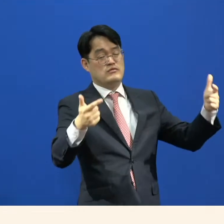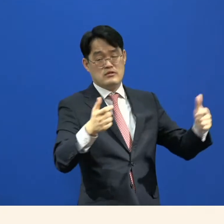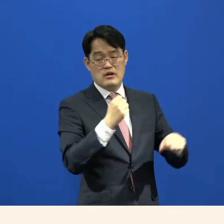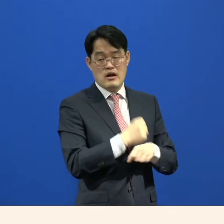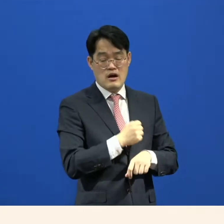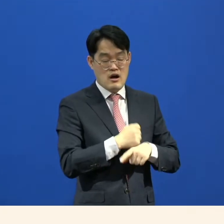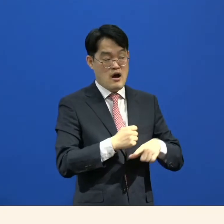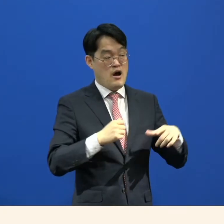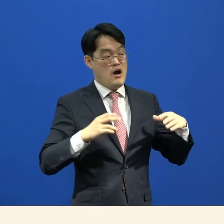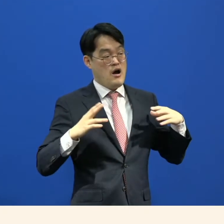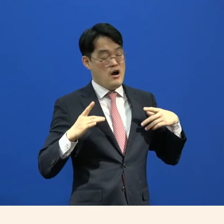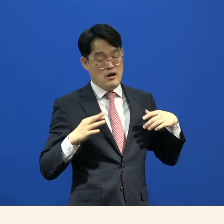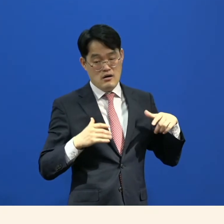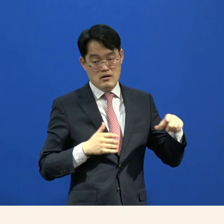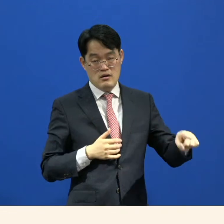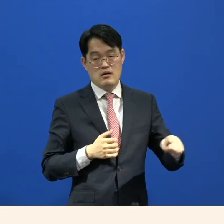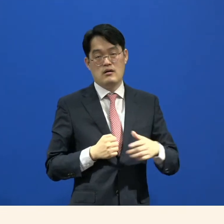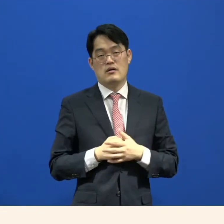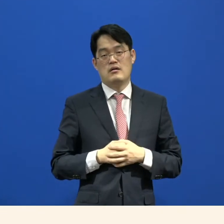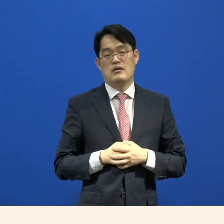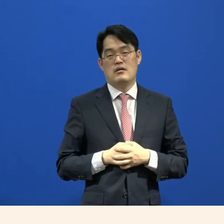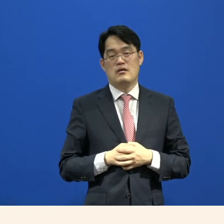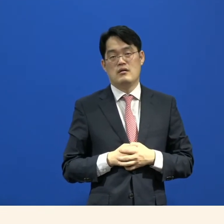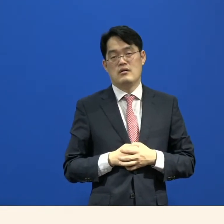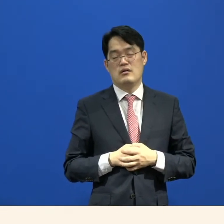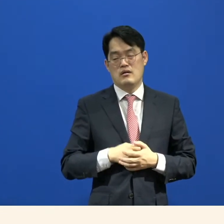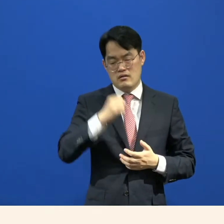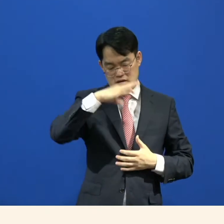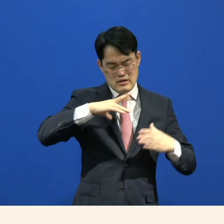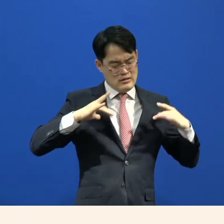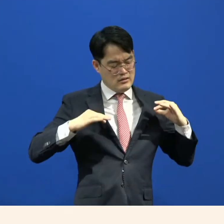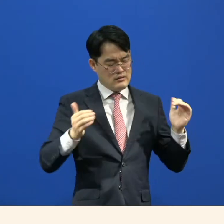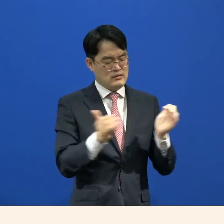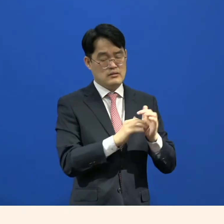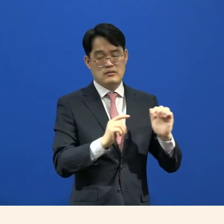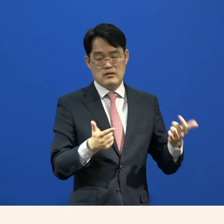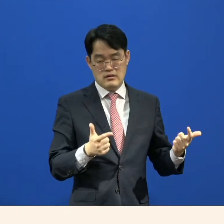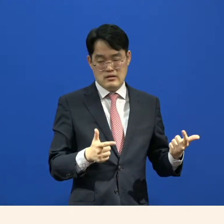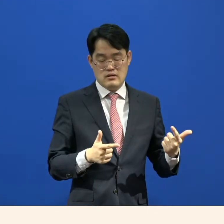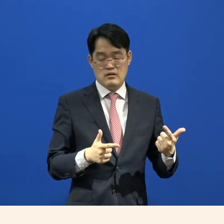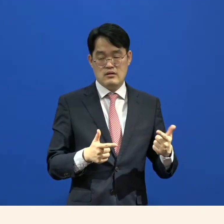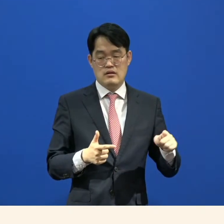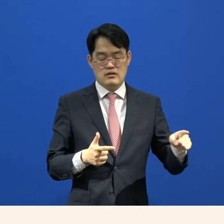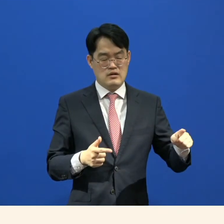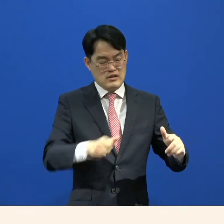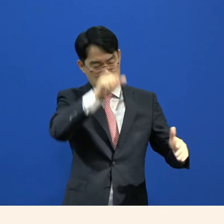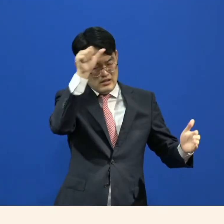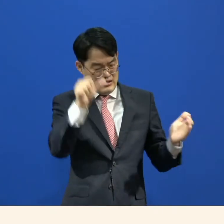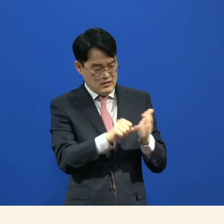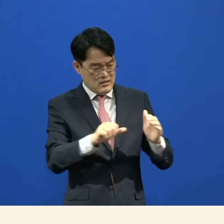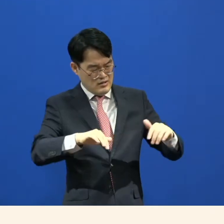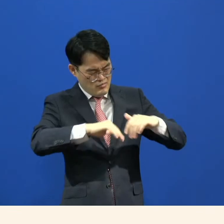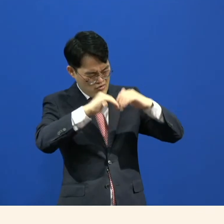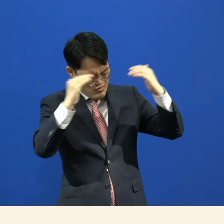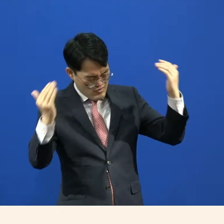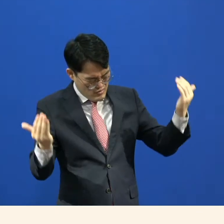어마어마한 에너지 되는 거. 여러분, 자랑은 그냥 자랑으로 끝나지 않습니다. 그것은 그의 인생의 모든 걸 쏟아붓는 것입니다.